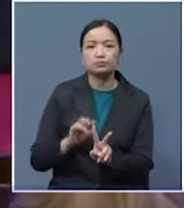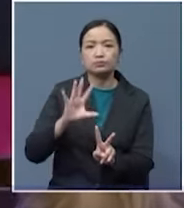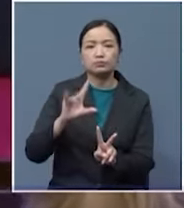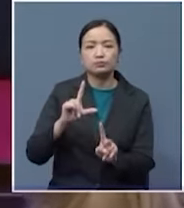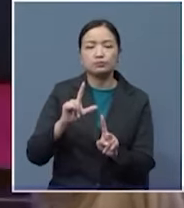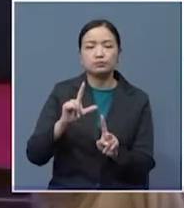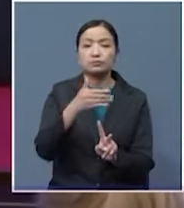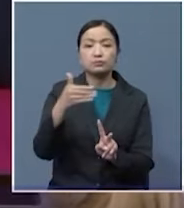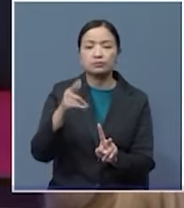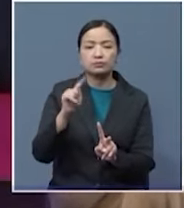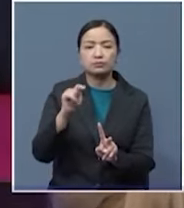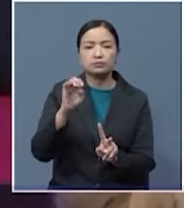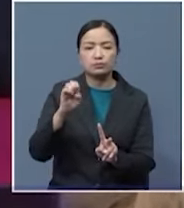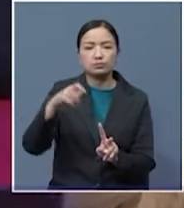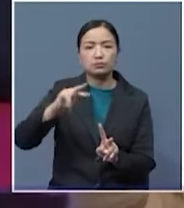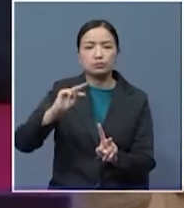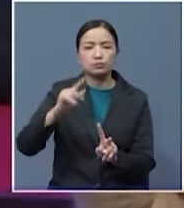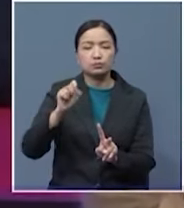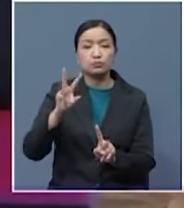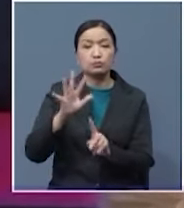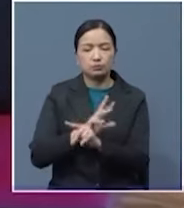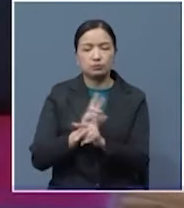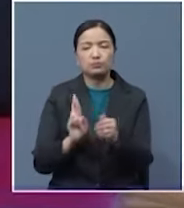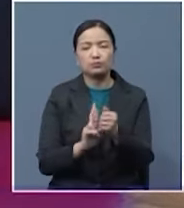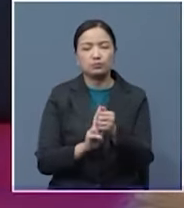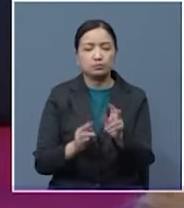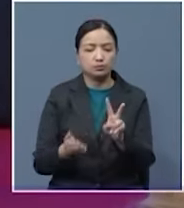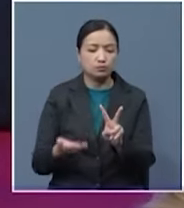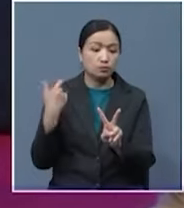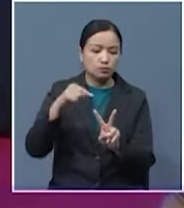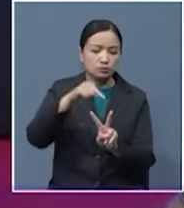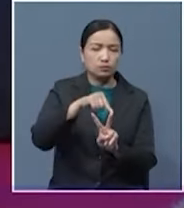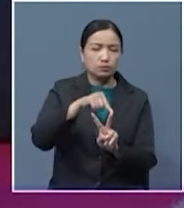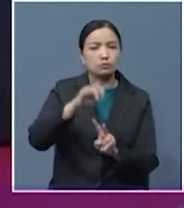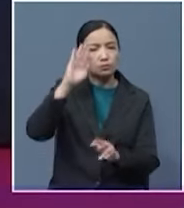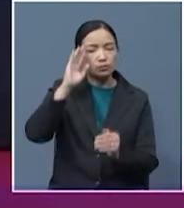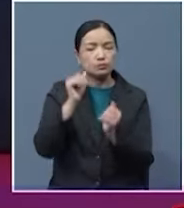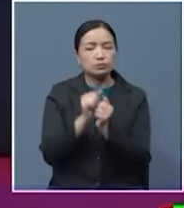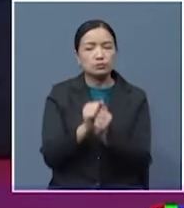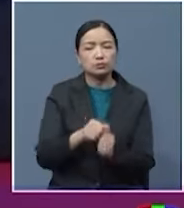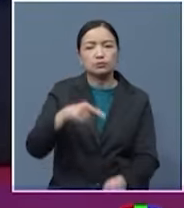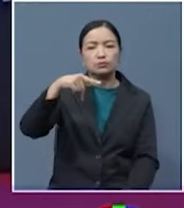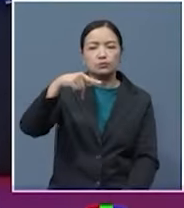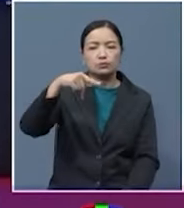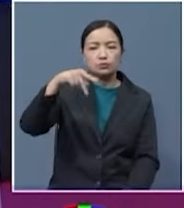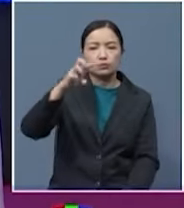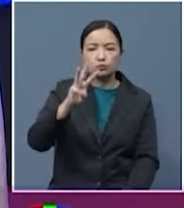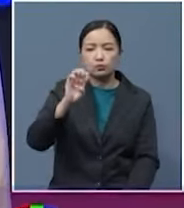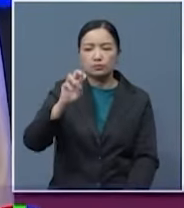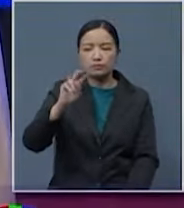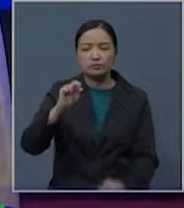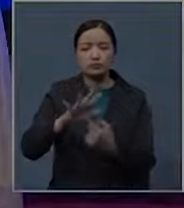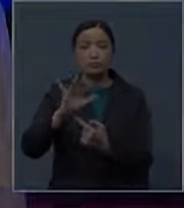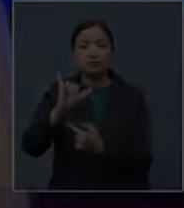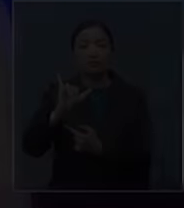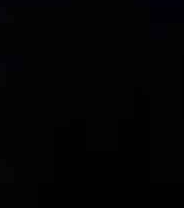ธีรพันธ์อดีตรองอัยการสูงสุดและพล.ตำรวจเอกวินัยทอง 2อดีตรองผู้บัญชาการตำรวจแห่งชาติครับ